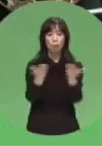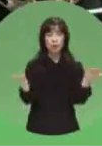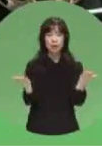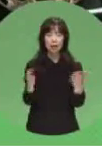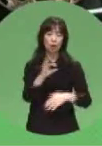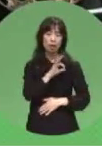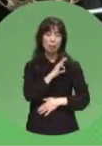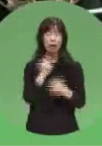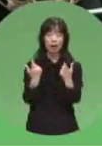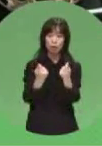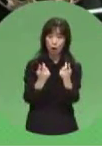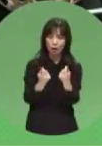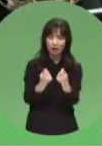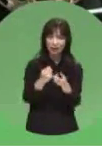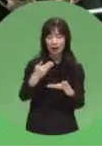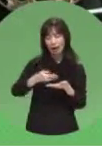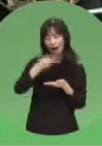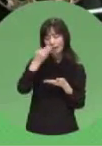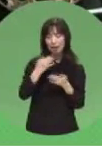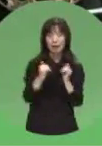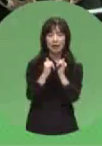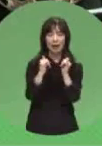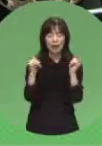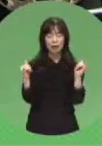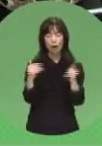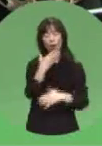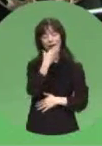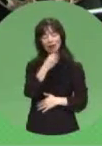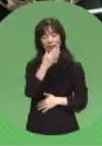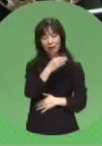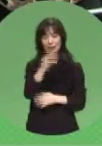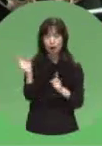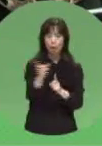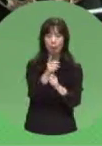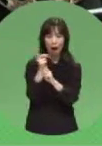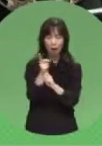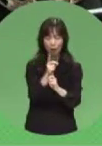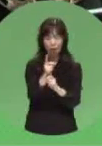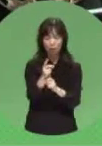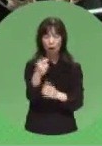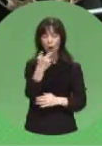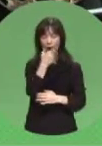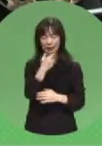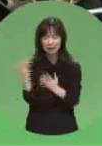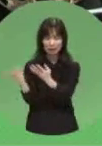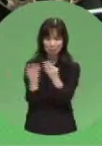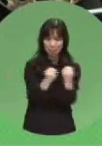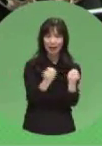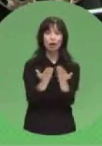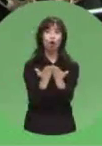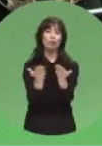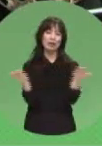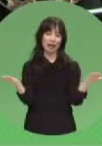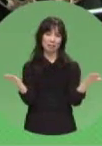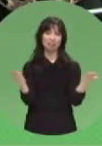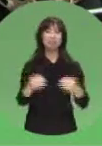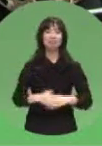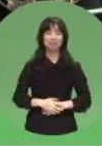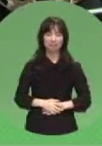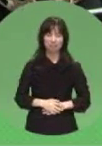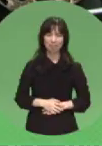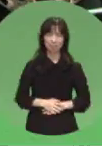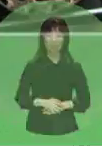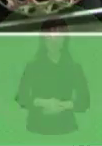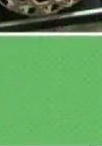お店の名前の通り、食べた人を幸せにする魔法がかかっているスイーツがいっぱいのお店です。